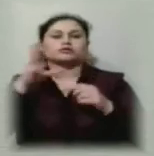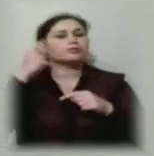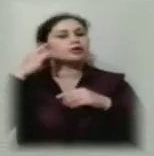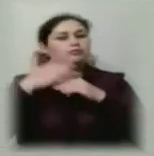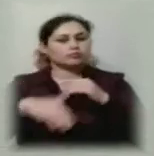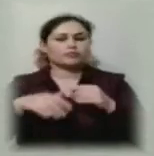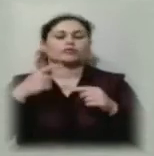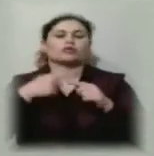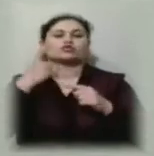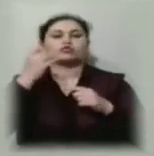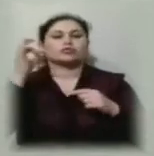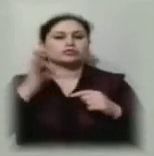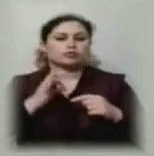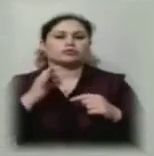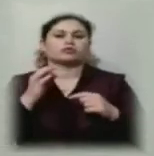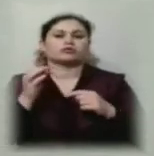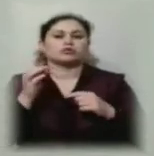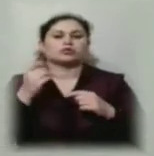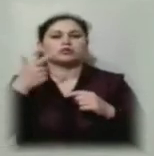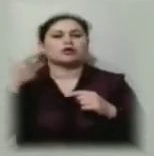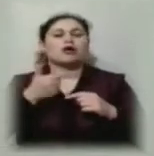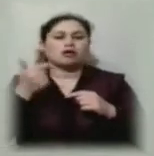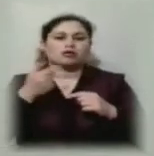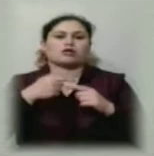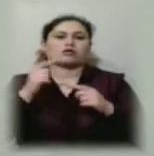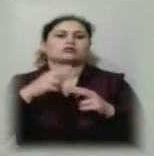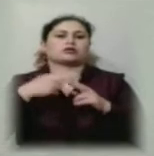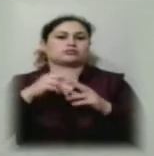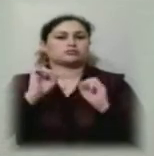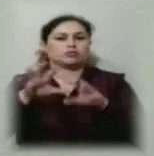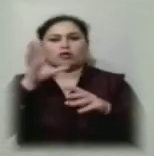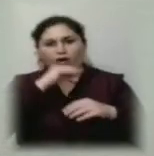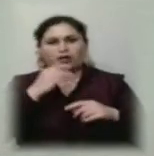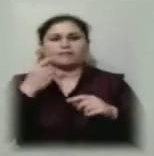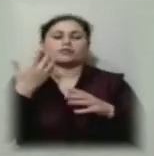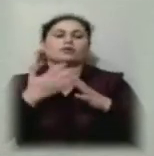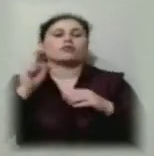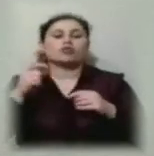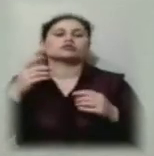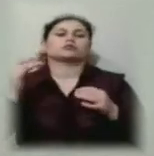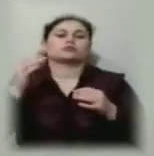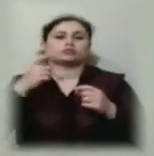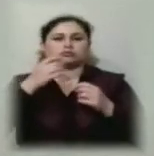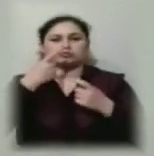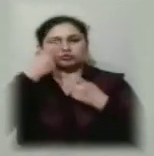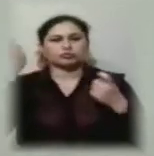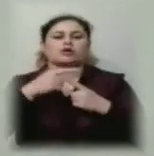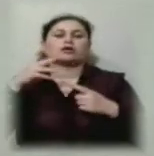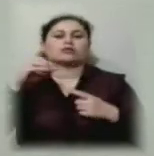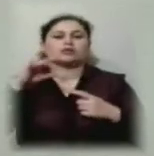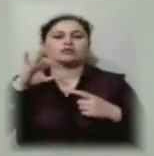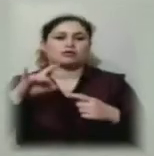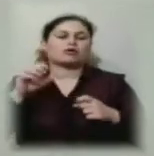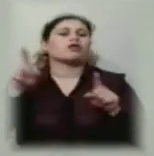% гарантія погашення кредита. Тобто можна було оголосити тендер. І навіть українські банки под